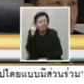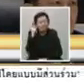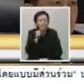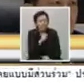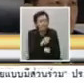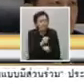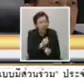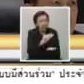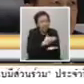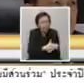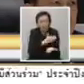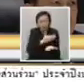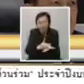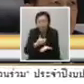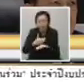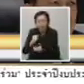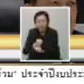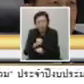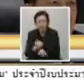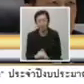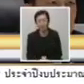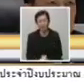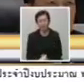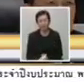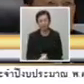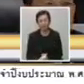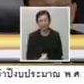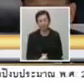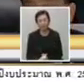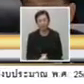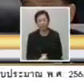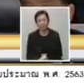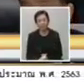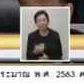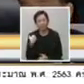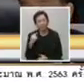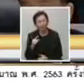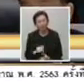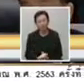างนะครับเดี๋ยวก็ปสด.แล้วครับ